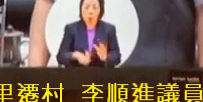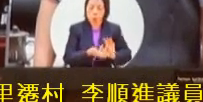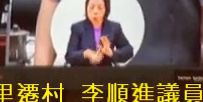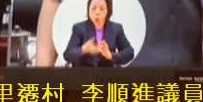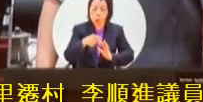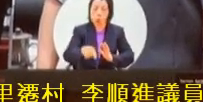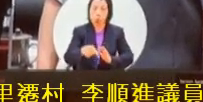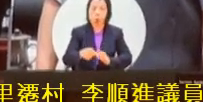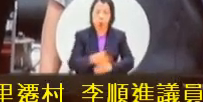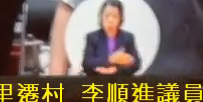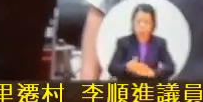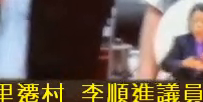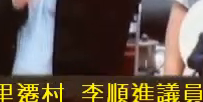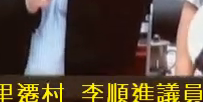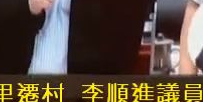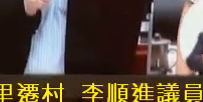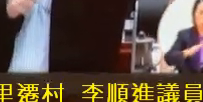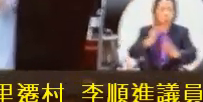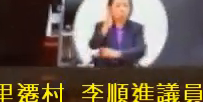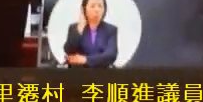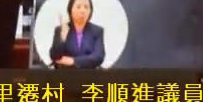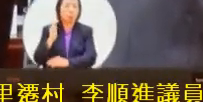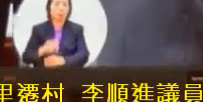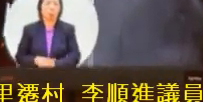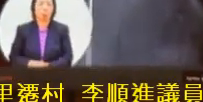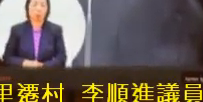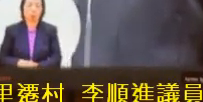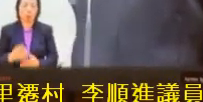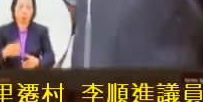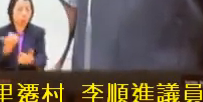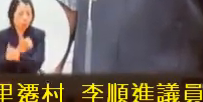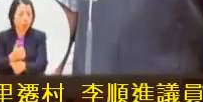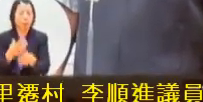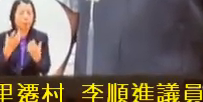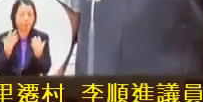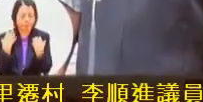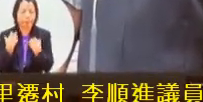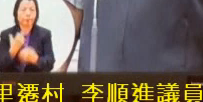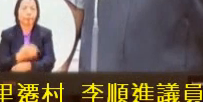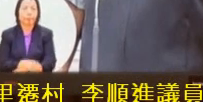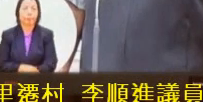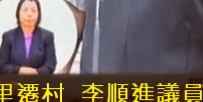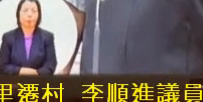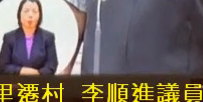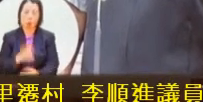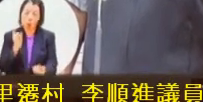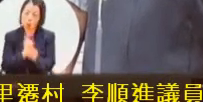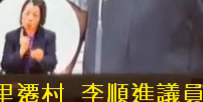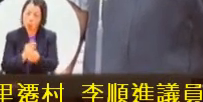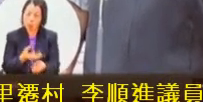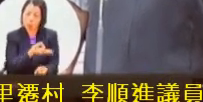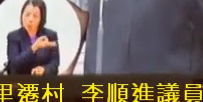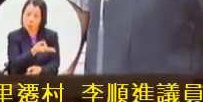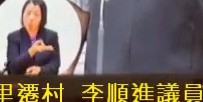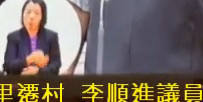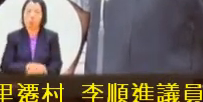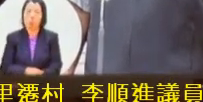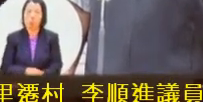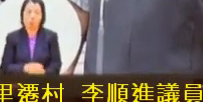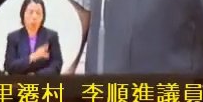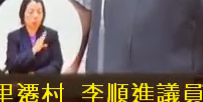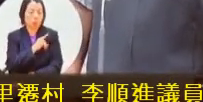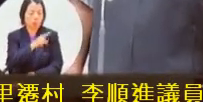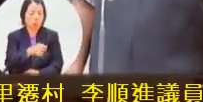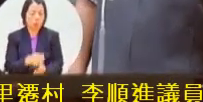所有市政府的假设是代办，我是代办，所以这个经费大概，当然他们新建不